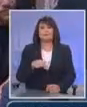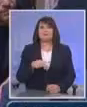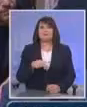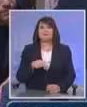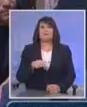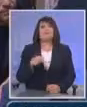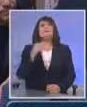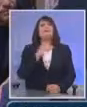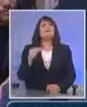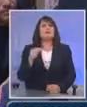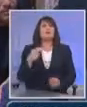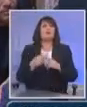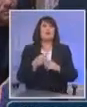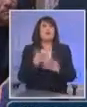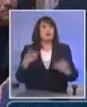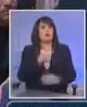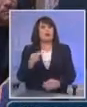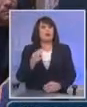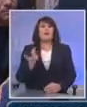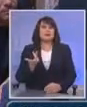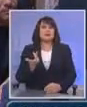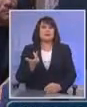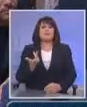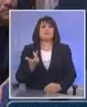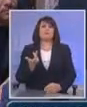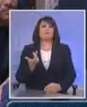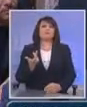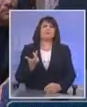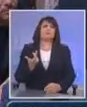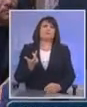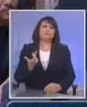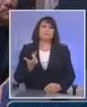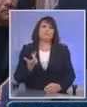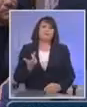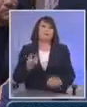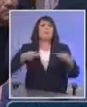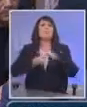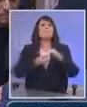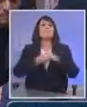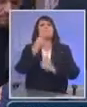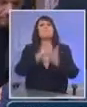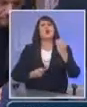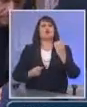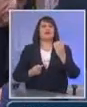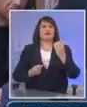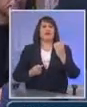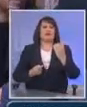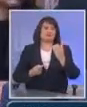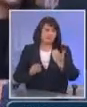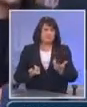έχουμε και το ζήτημα, το μέγα ζήτημα των προσφύγων και